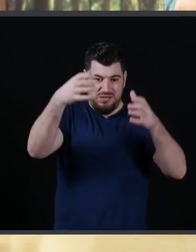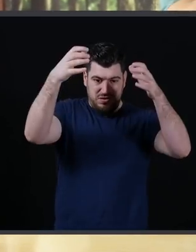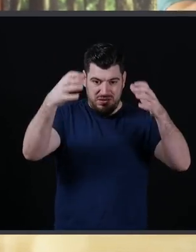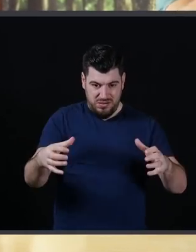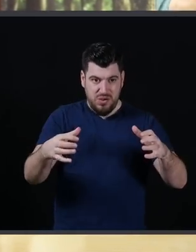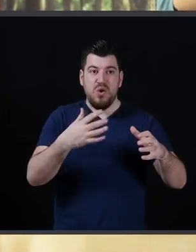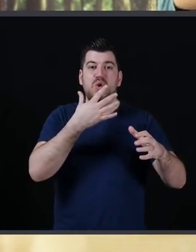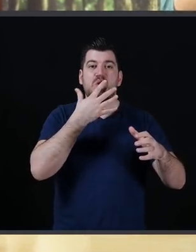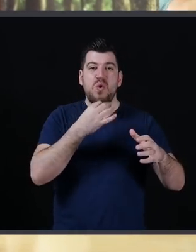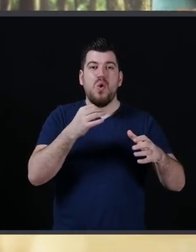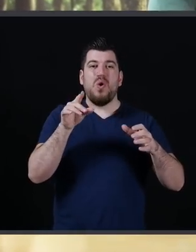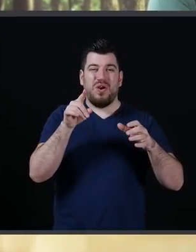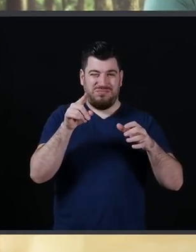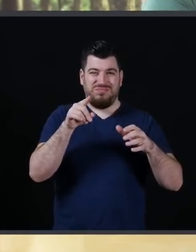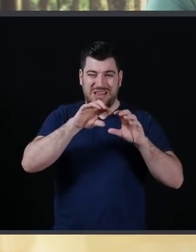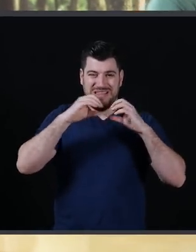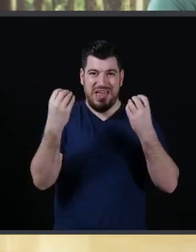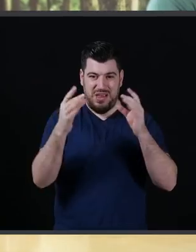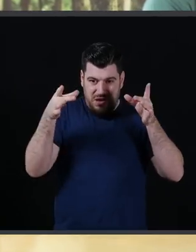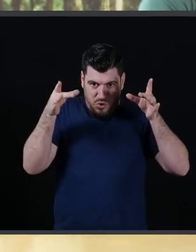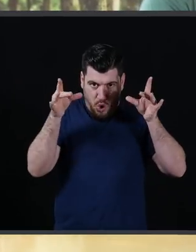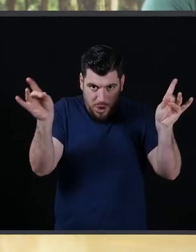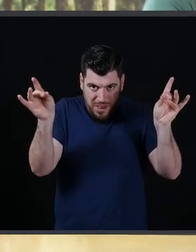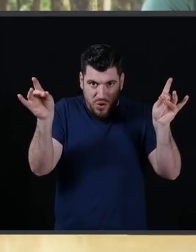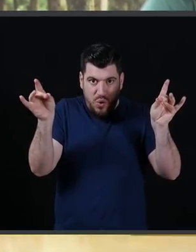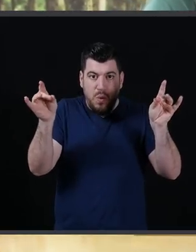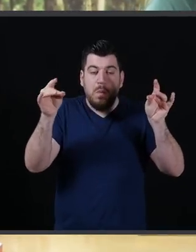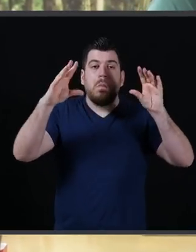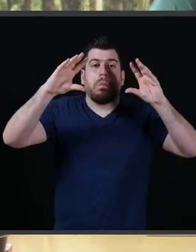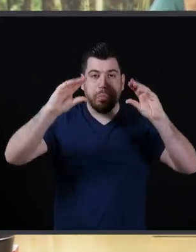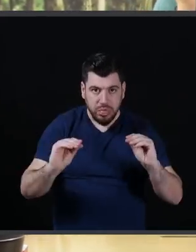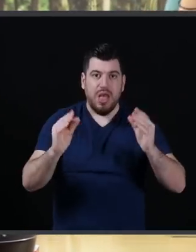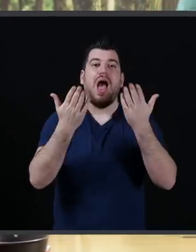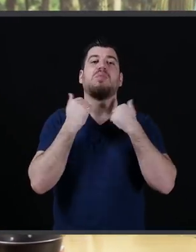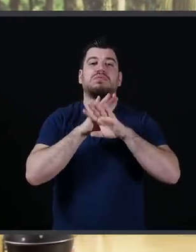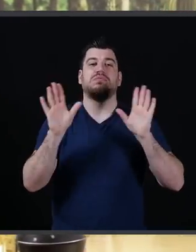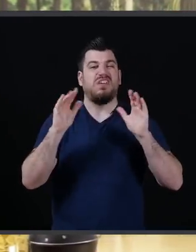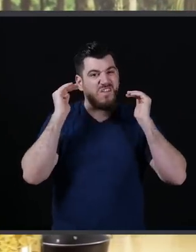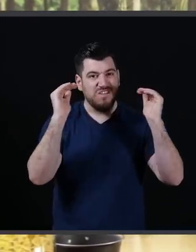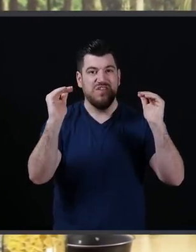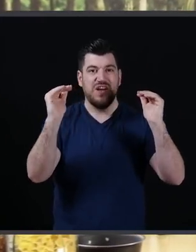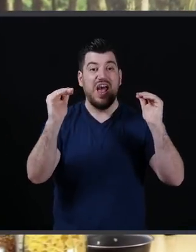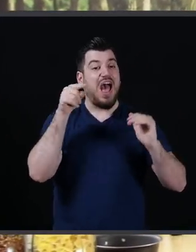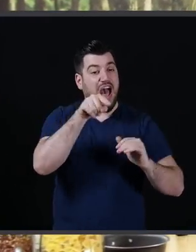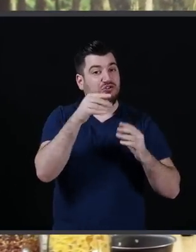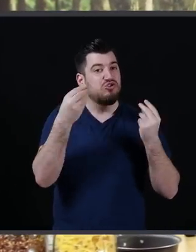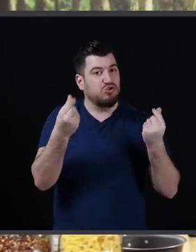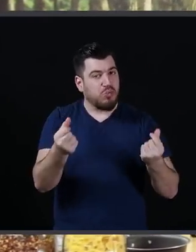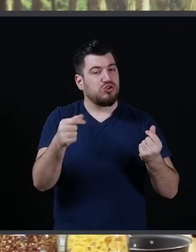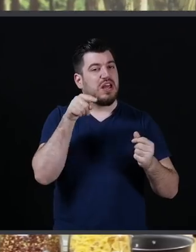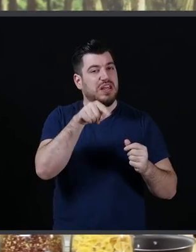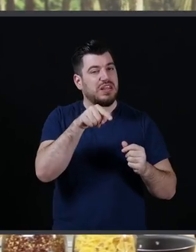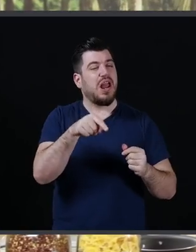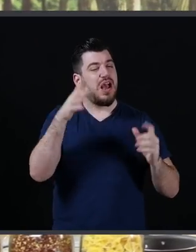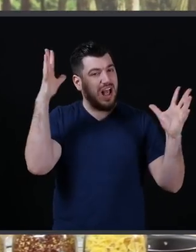είναι κολλημένο στη βάση Εδώ πέρα Δεν θα αφήσει να ξεφουσκώσει Φανταστικό ε! Αλλά αυτός είναι ο τρόπος για να κρατήσουμε Ο